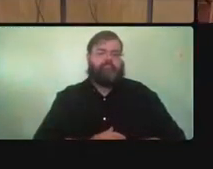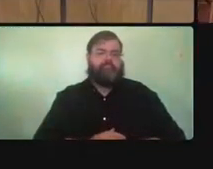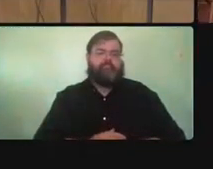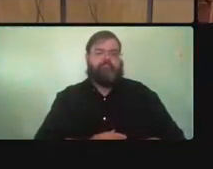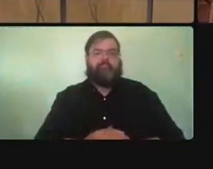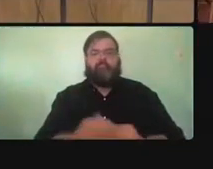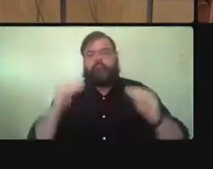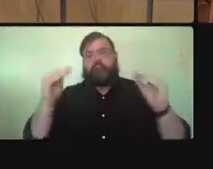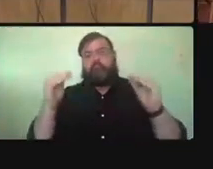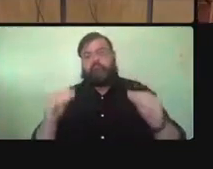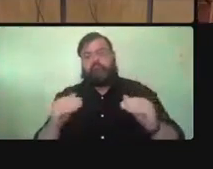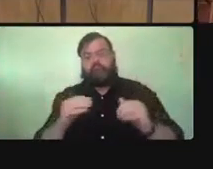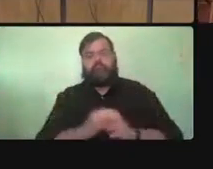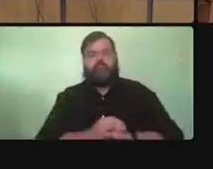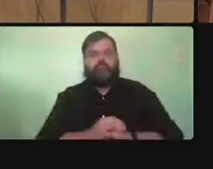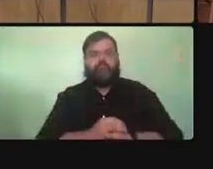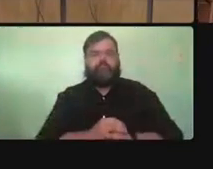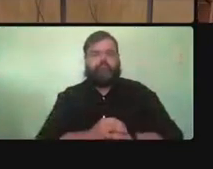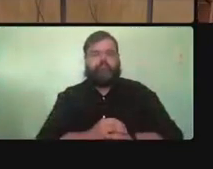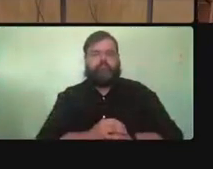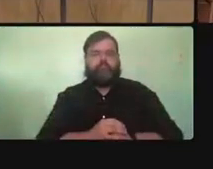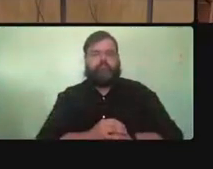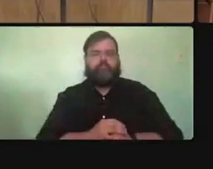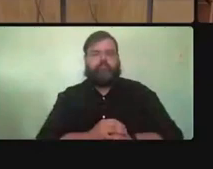Inueni mikono. Asante, tumepitisha.